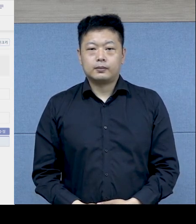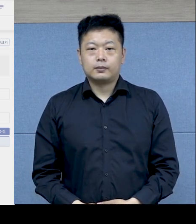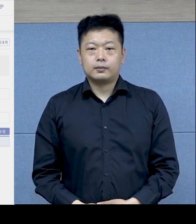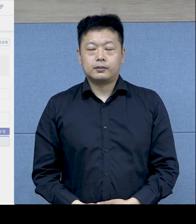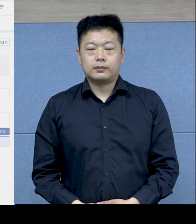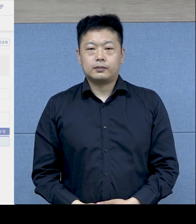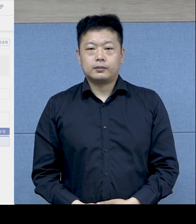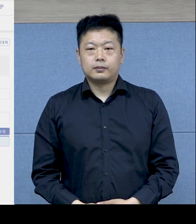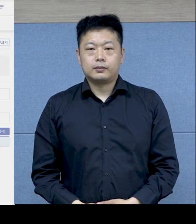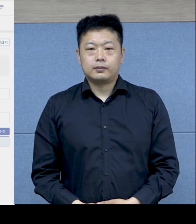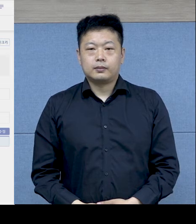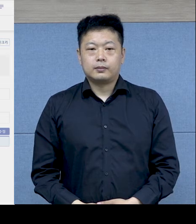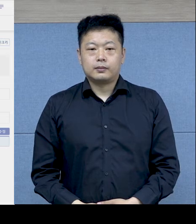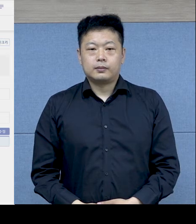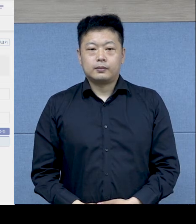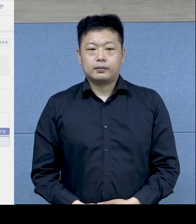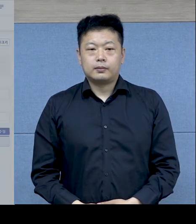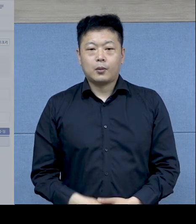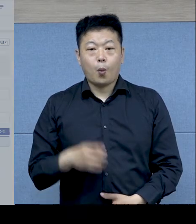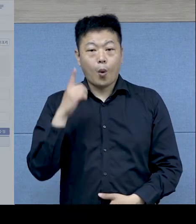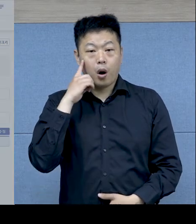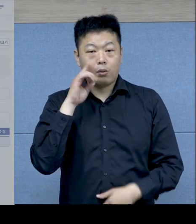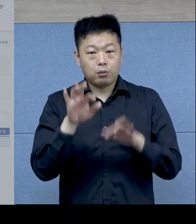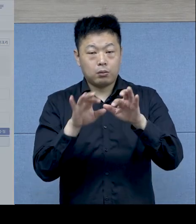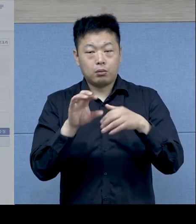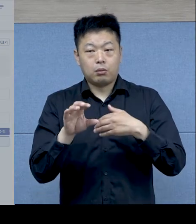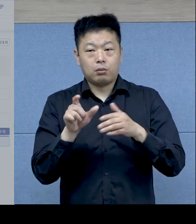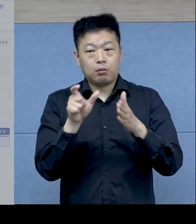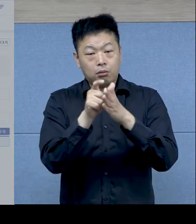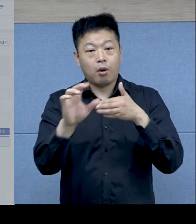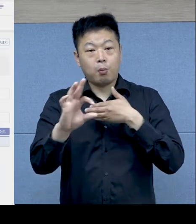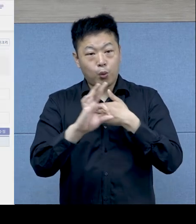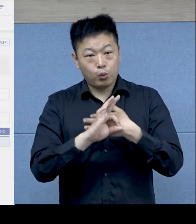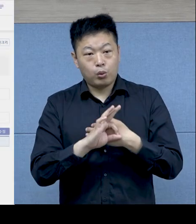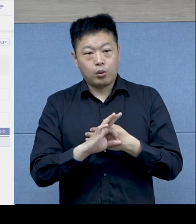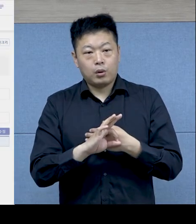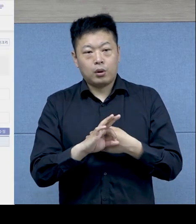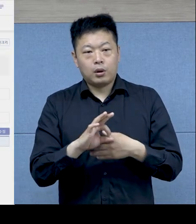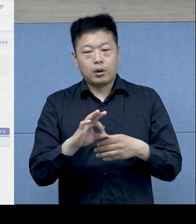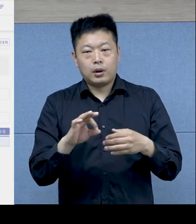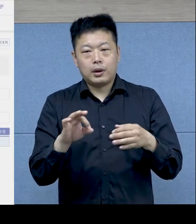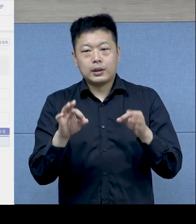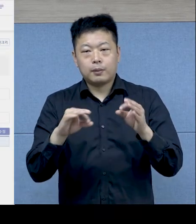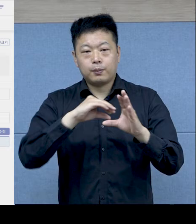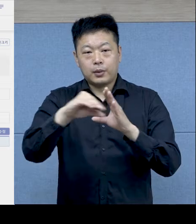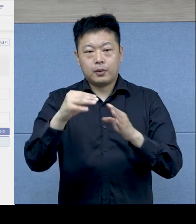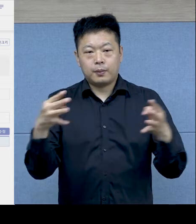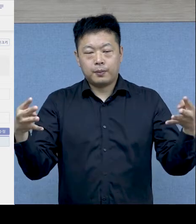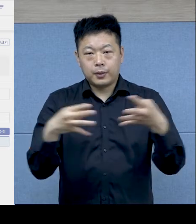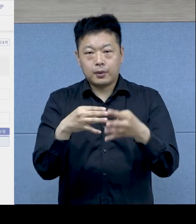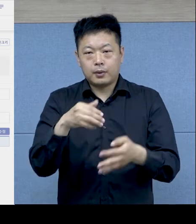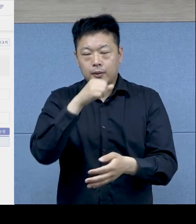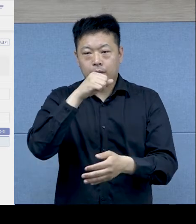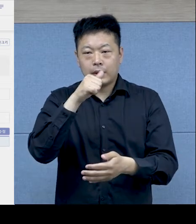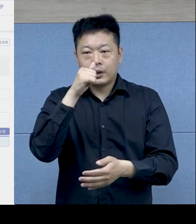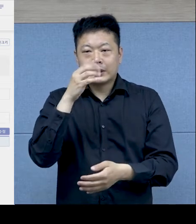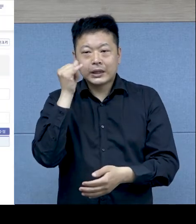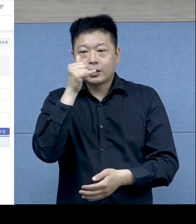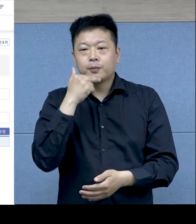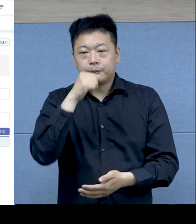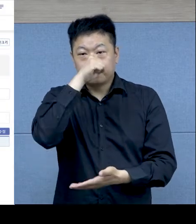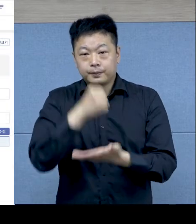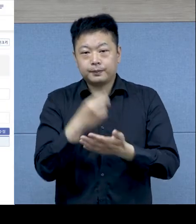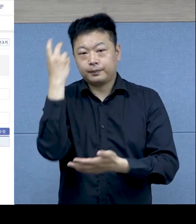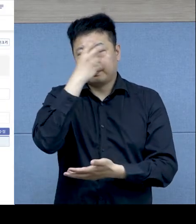네, 이렇게 정보를 입력하시면 계좌가 정상적으로 등록되었다는 팝업창이 뜨고요. 확인을